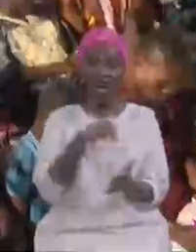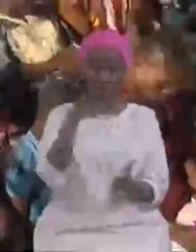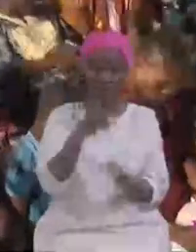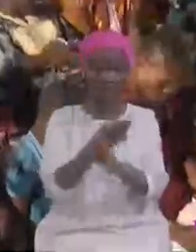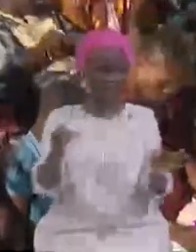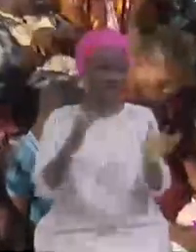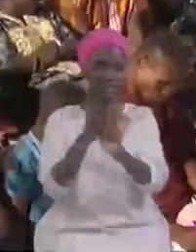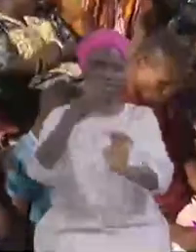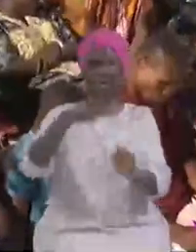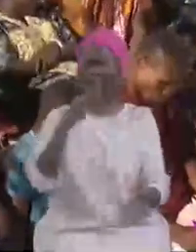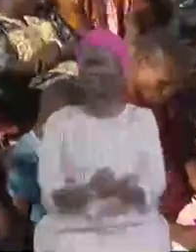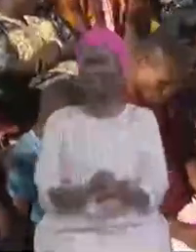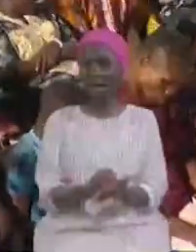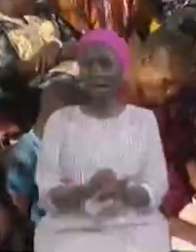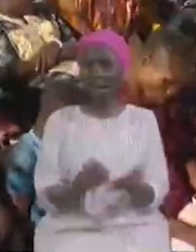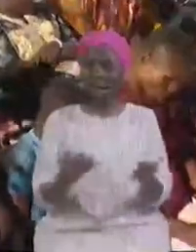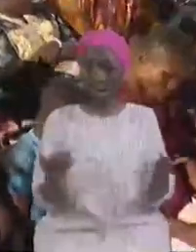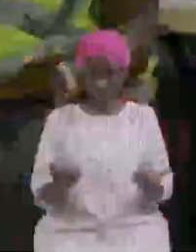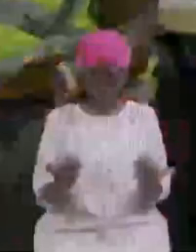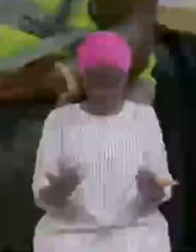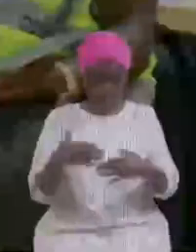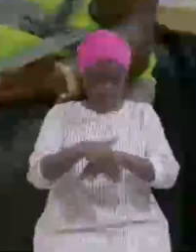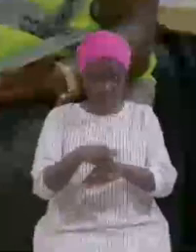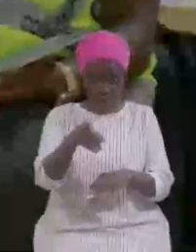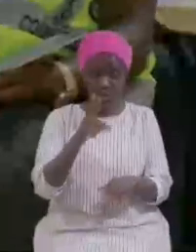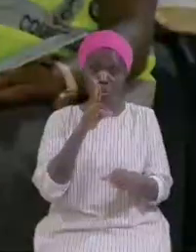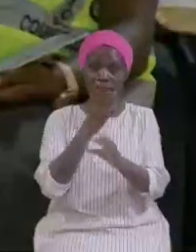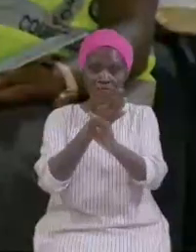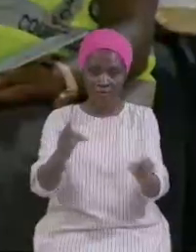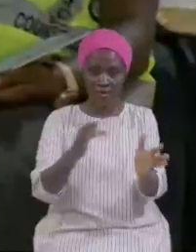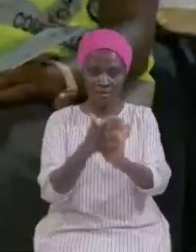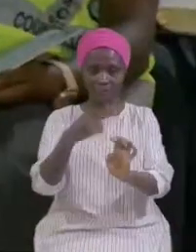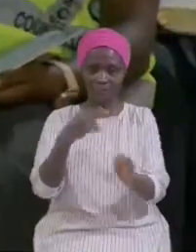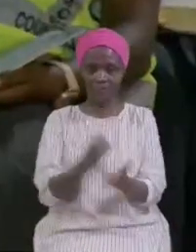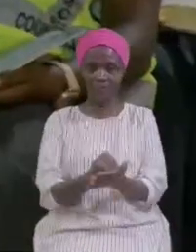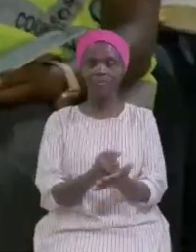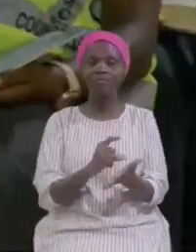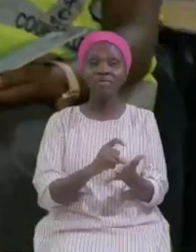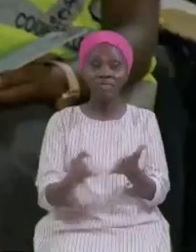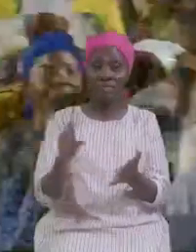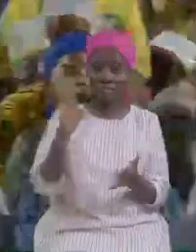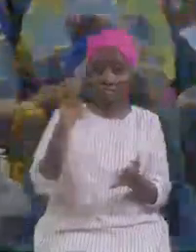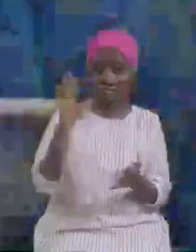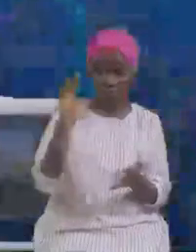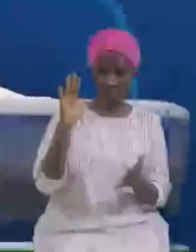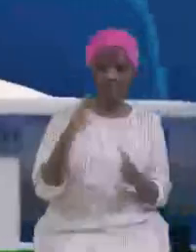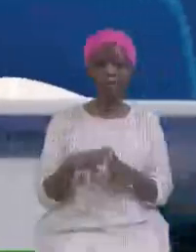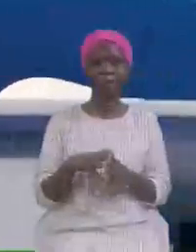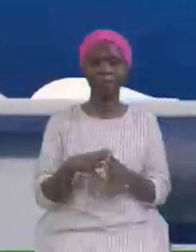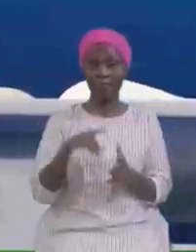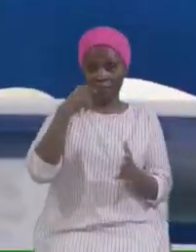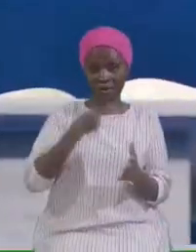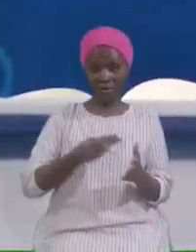libéré. Comme ce soir, tu es libre. Verset 15 nous dit le résultat.